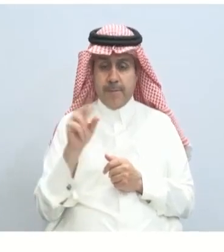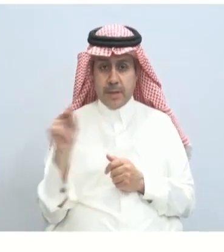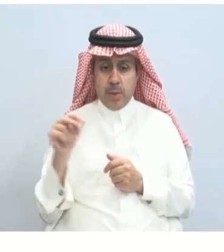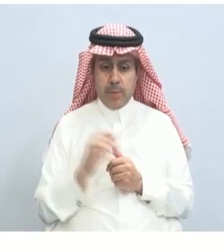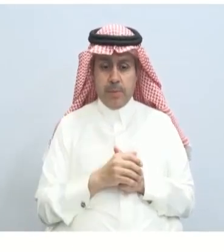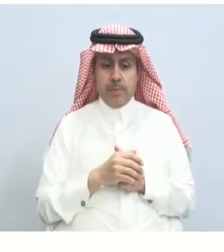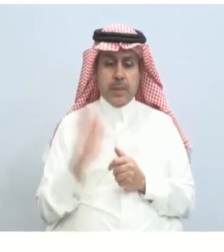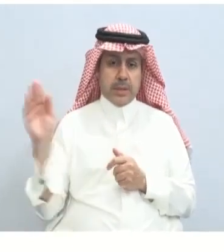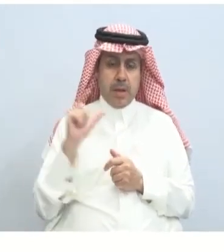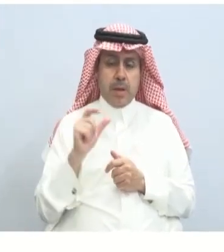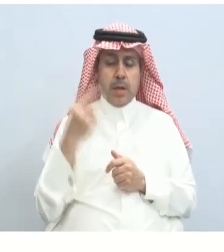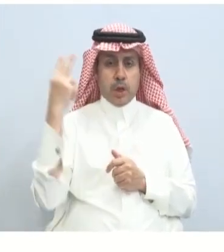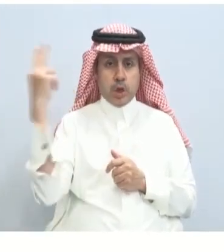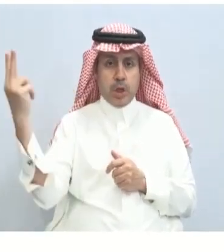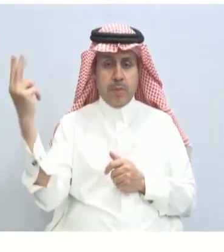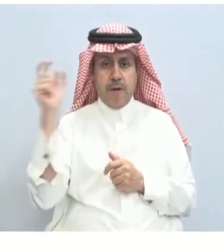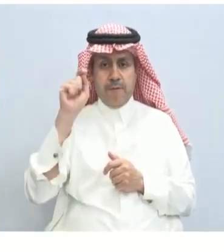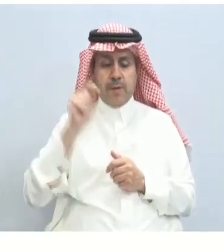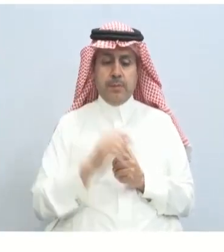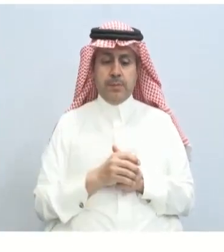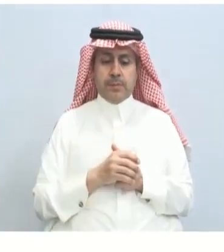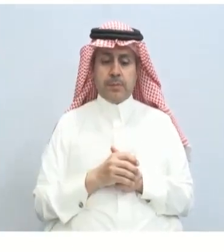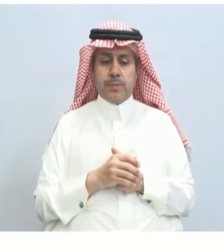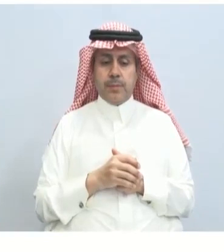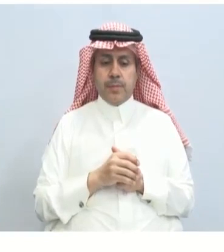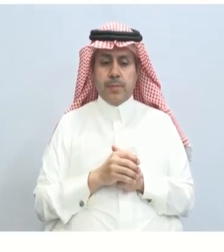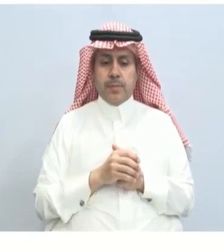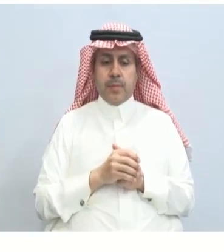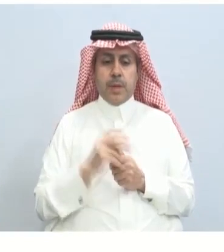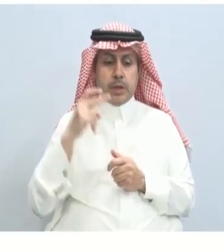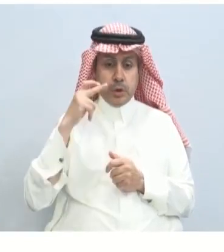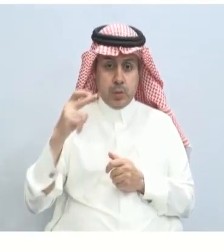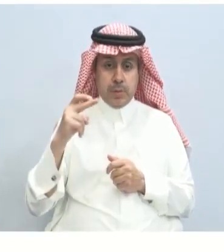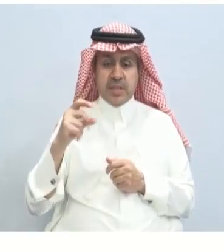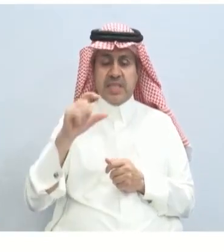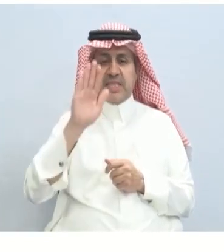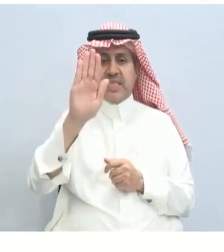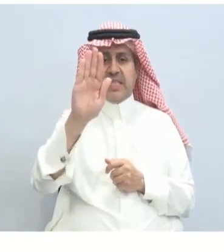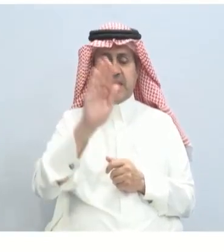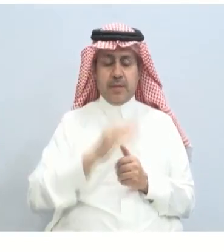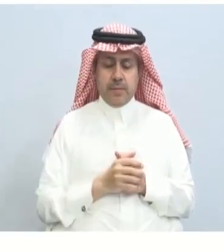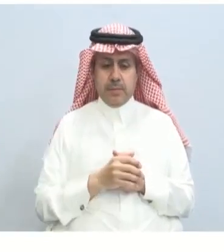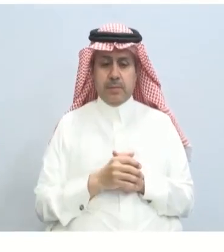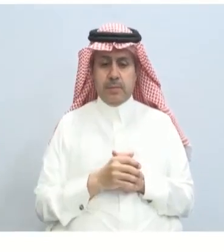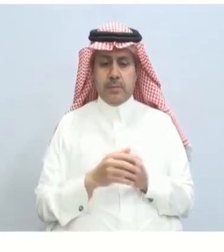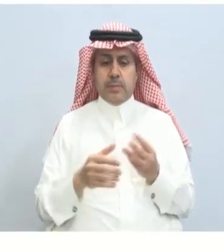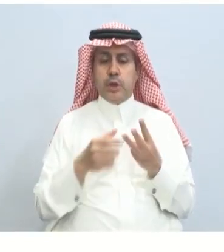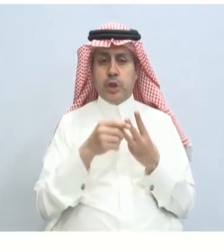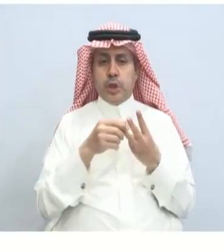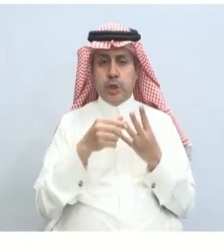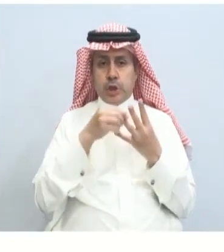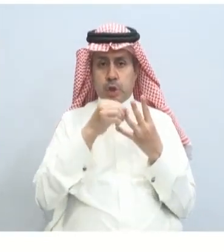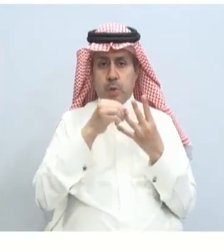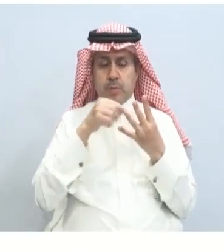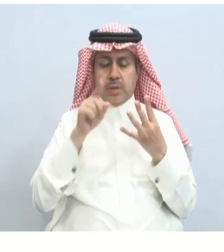ساين تربيع ثيتا بهذا الشكل اذا هذا هو الجواب الصحيح لو واحد عارف